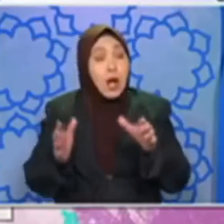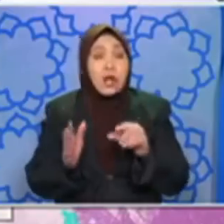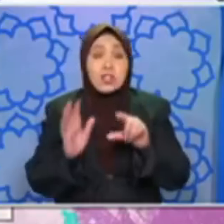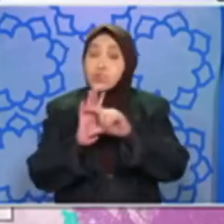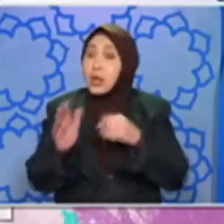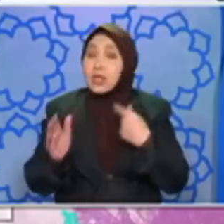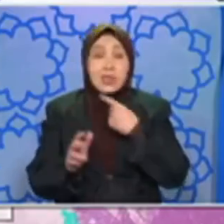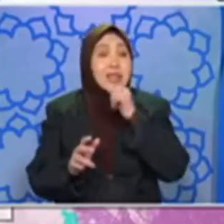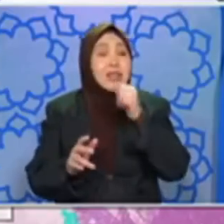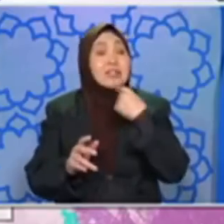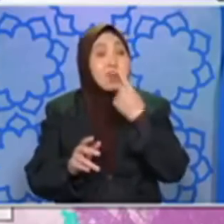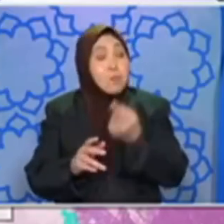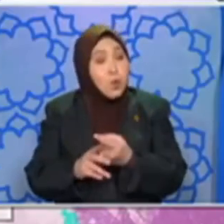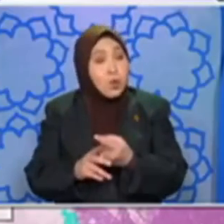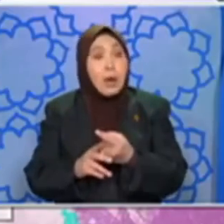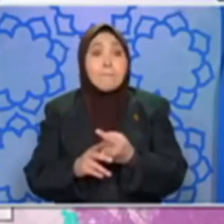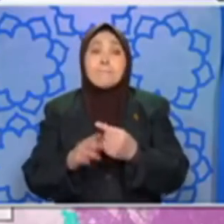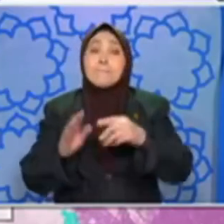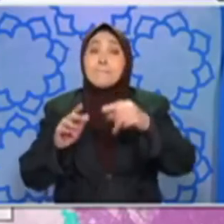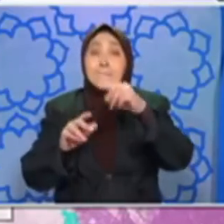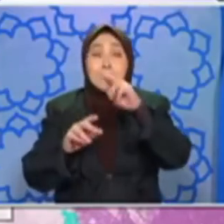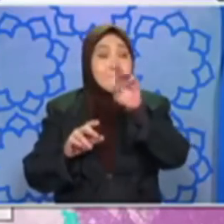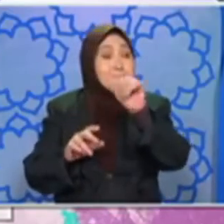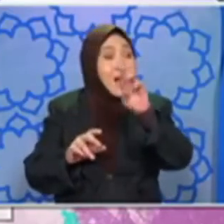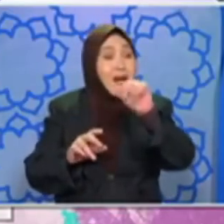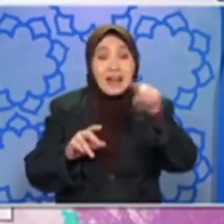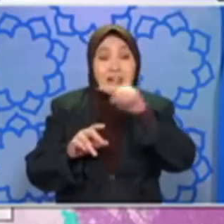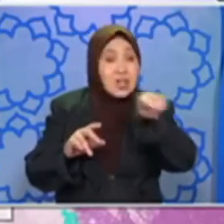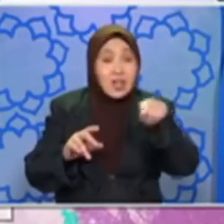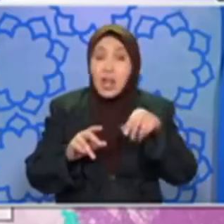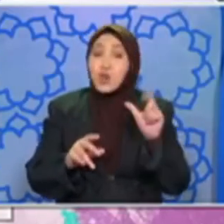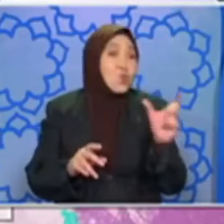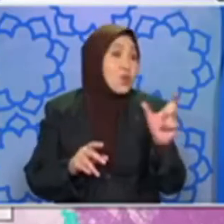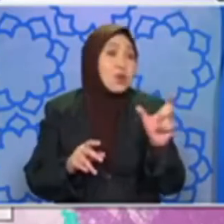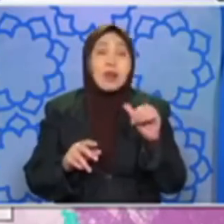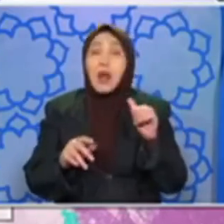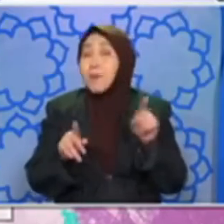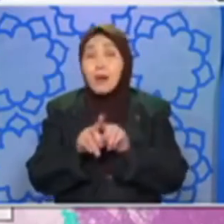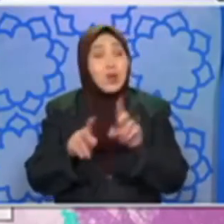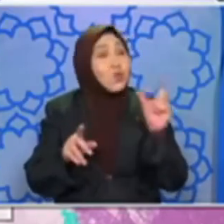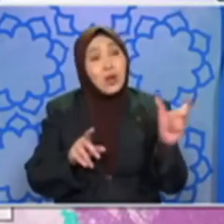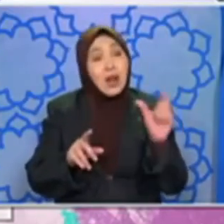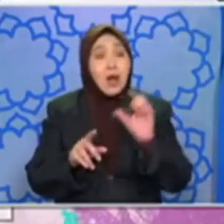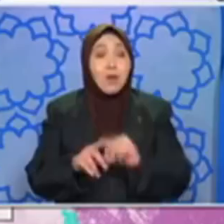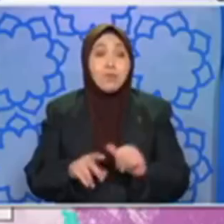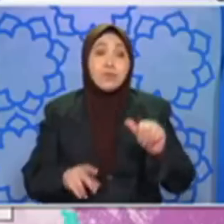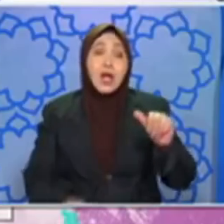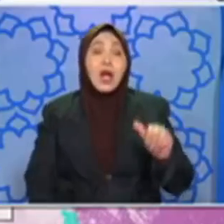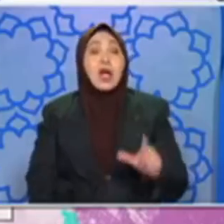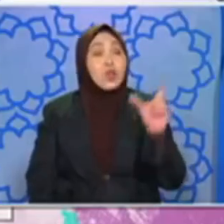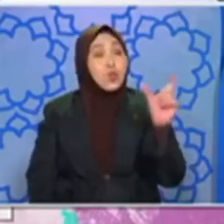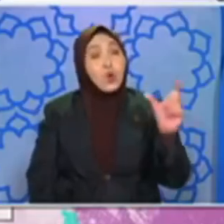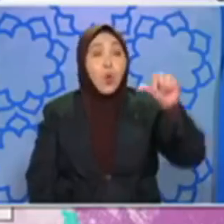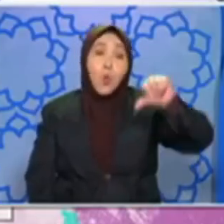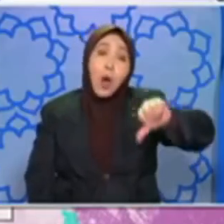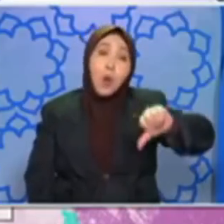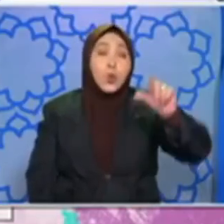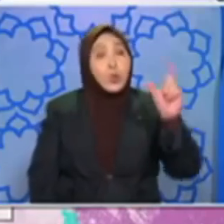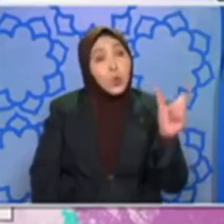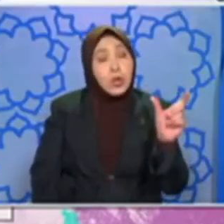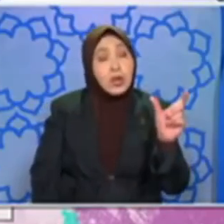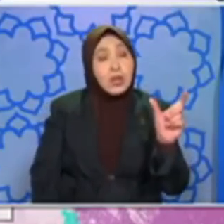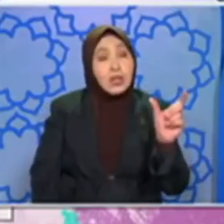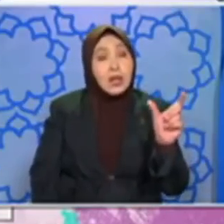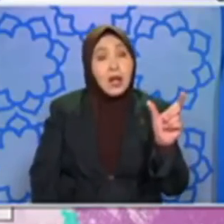sebut baris. Kita sebut nama huruf tu. Nun, Nun lah. Nun macam mana ejaan dia? Nun, waw, Nun. Maka Nun